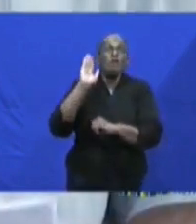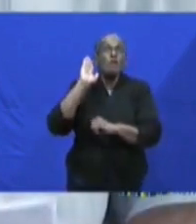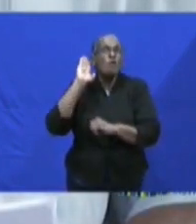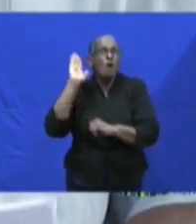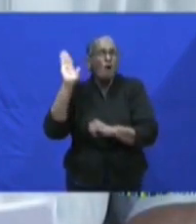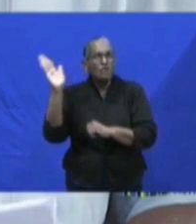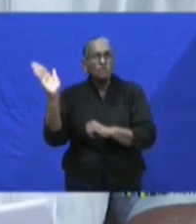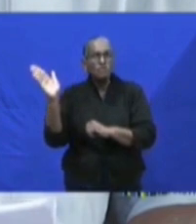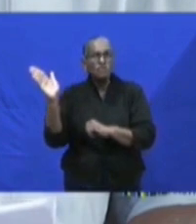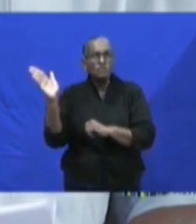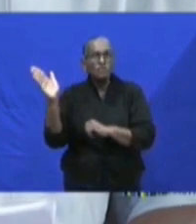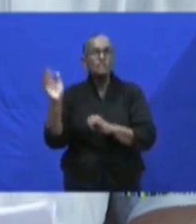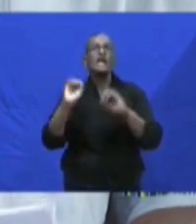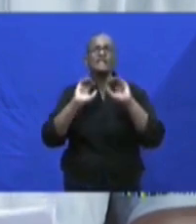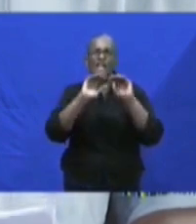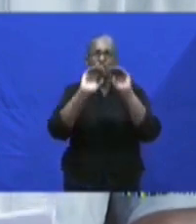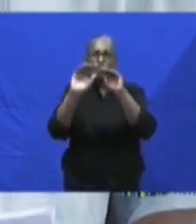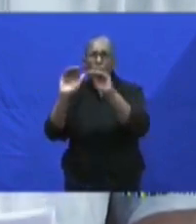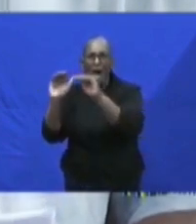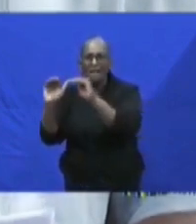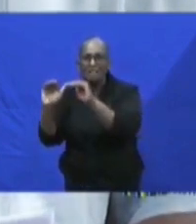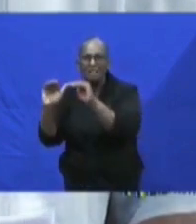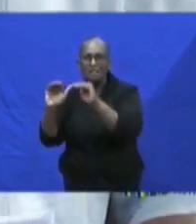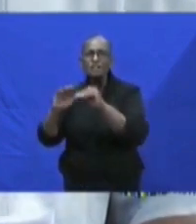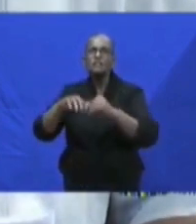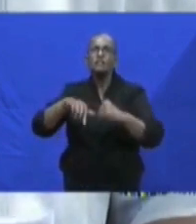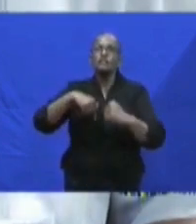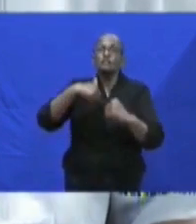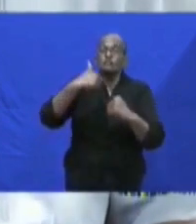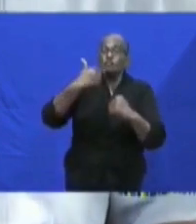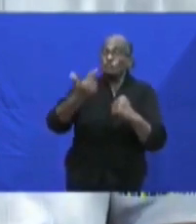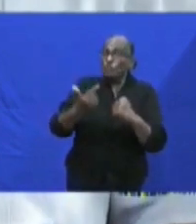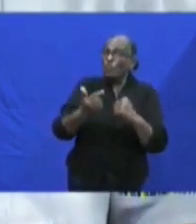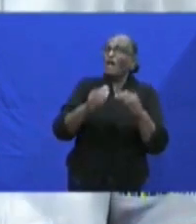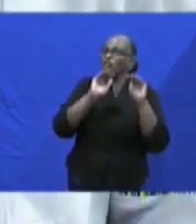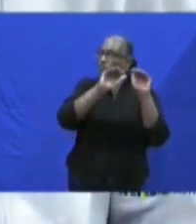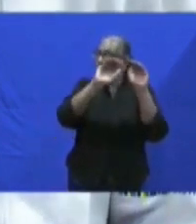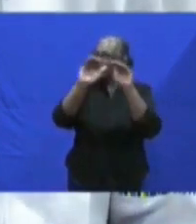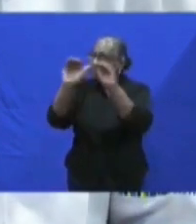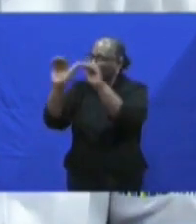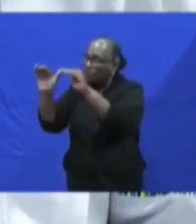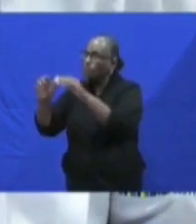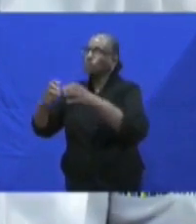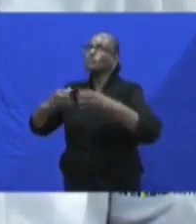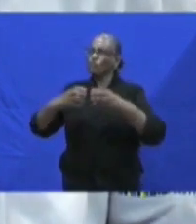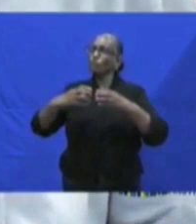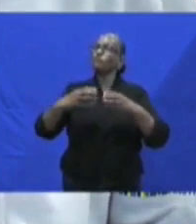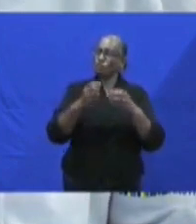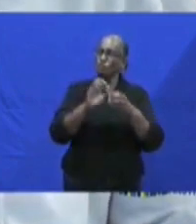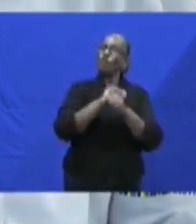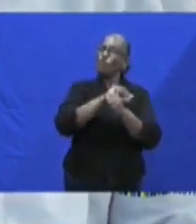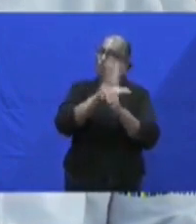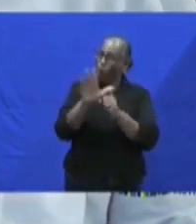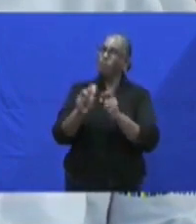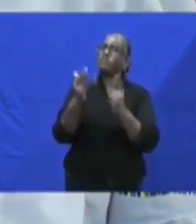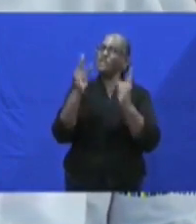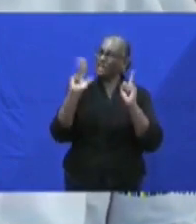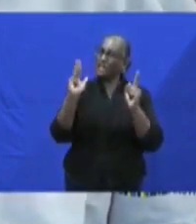Luistert u naar de instructies zoals die gegeven worden door ons